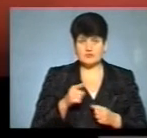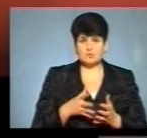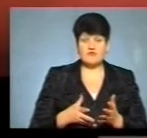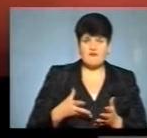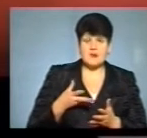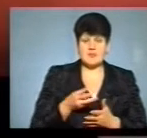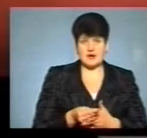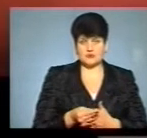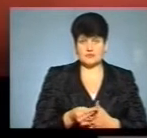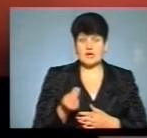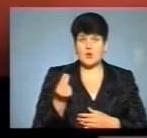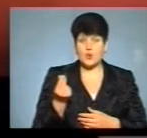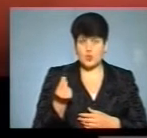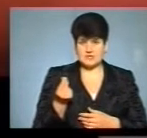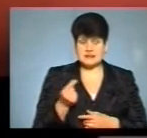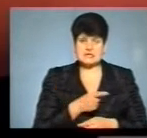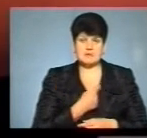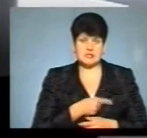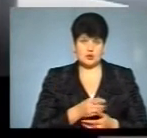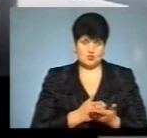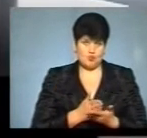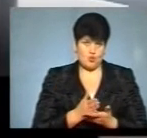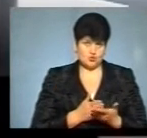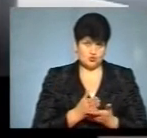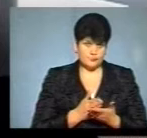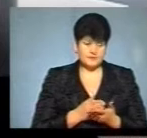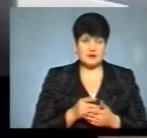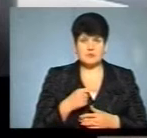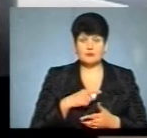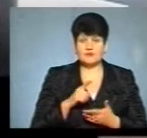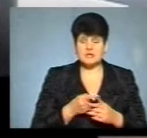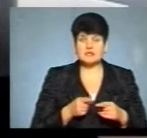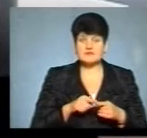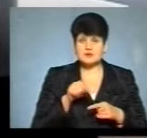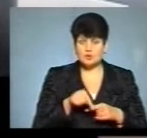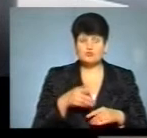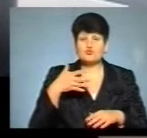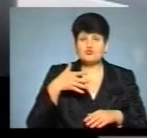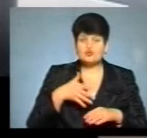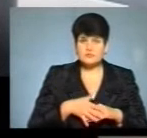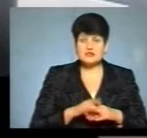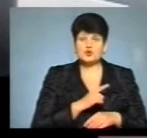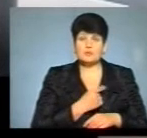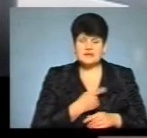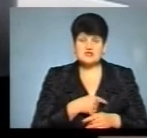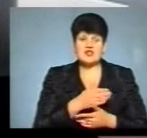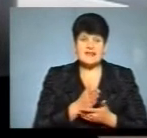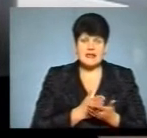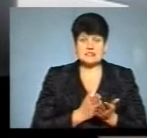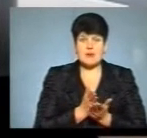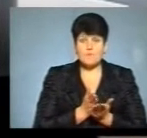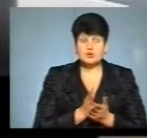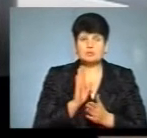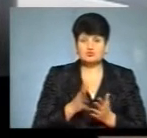оплачувати кошти за медичну послугу. І ми повинні в цьому контексті розуміти, що медична якісна послуга